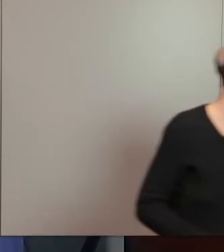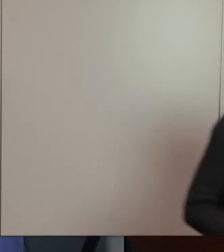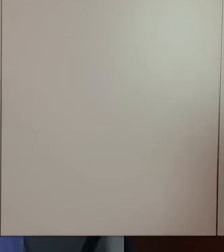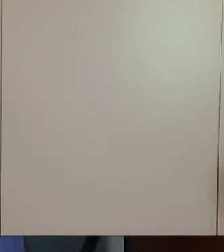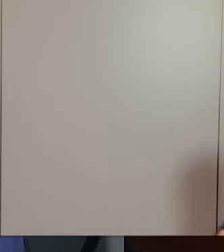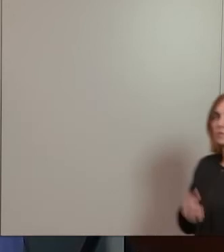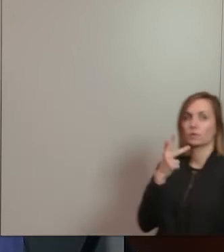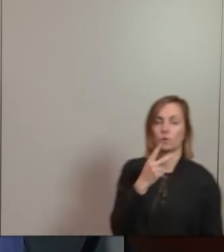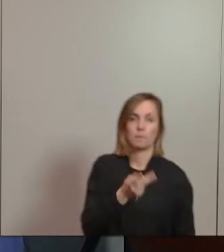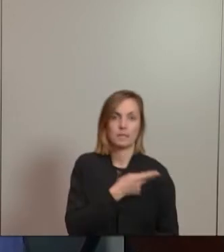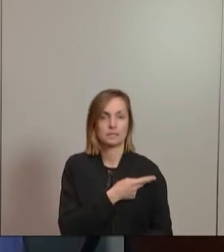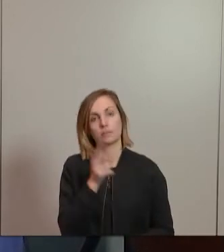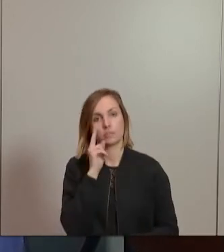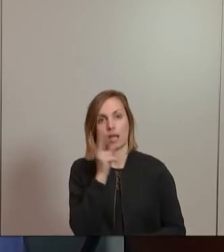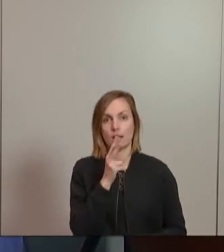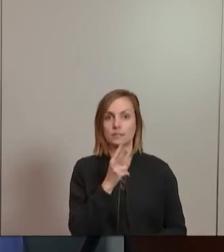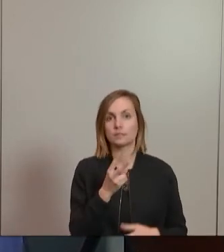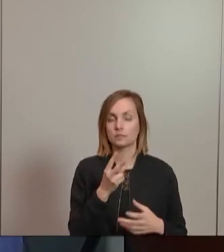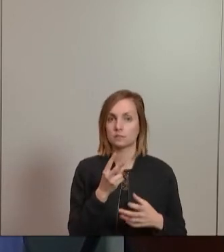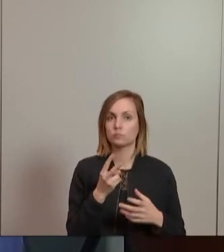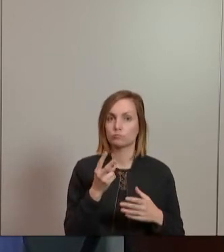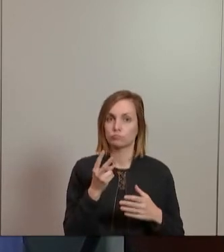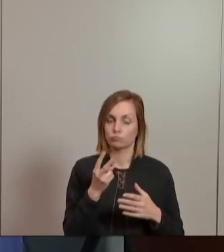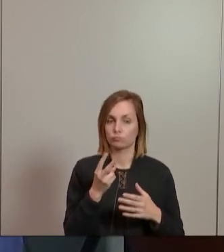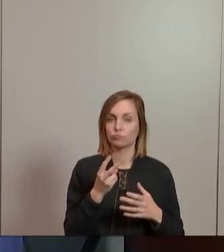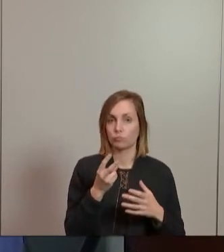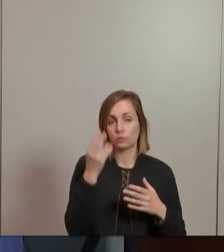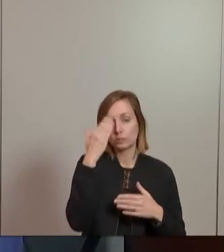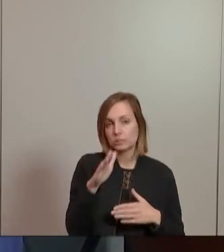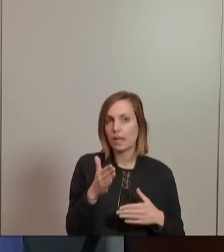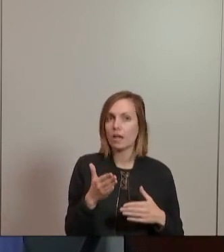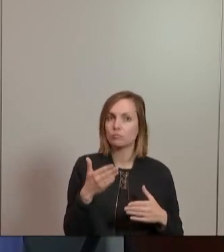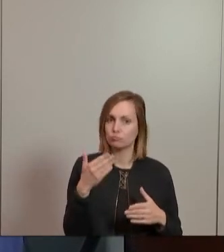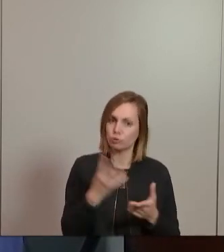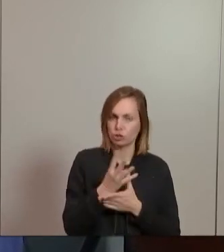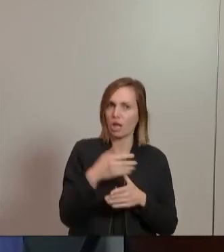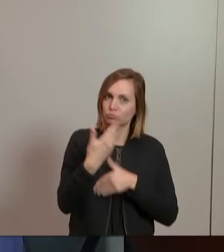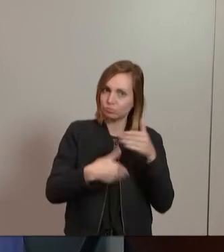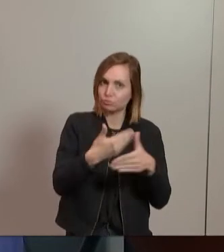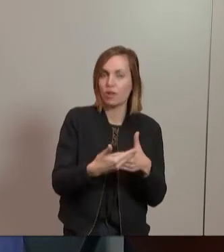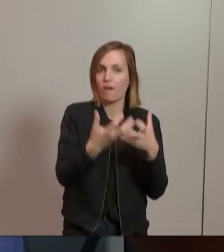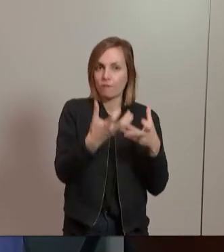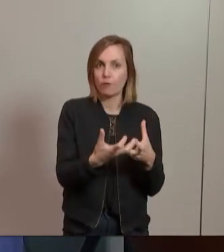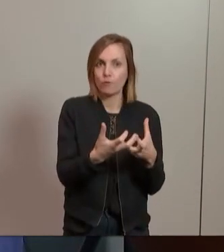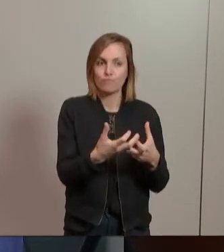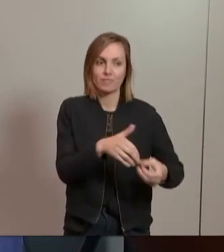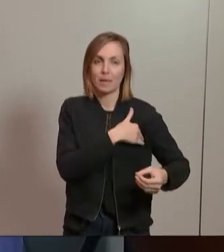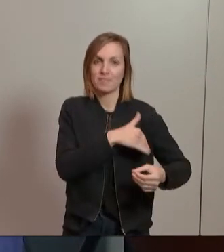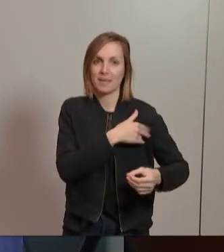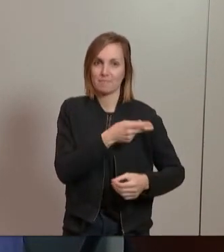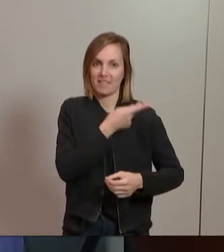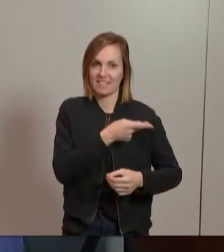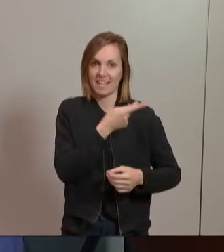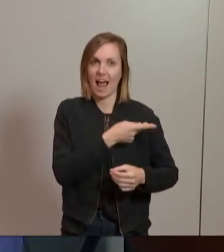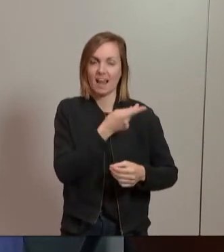Trois médecins généralistes ont le projet, qui est un projet, donc, vous savez maintenant, bien avancé, de s'installer au sein du cabinet médical du château situé